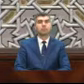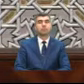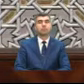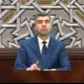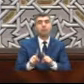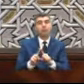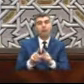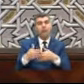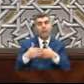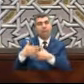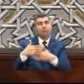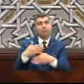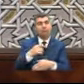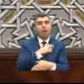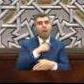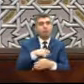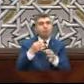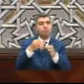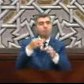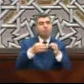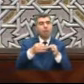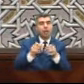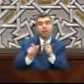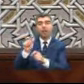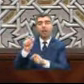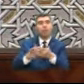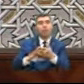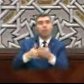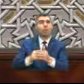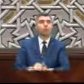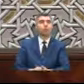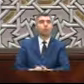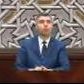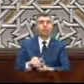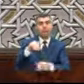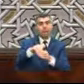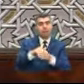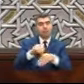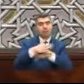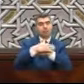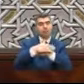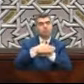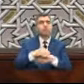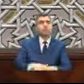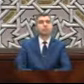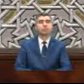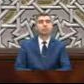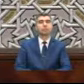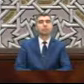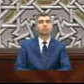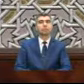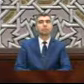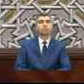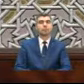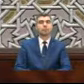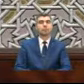تقريب القضاء من المواطنين للسيدات والسادة النواب المحترمين عن طريق التجمع الدستوري. تفضل السيد